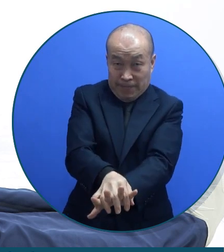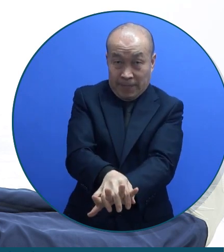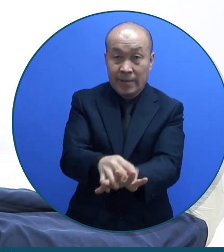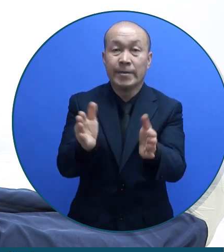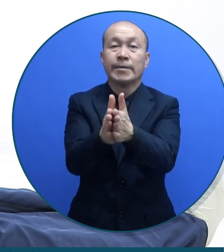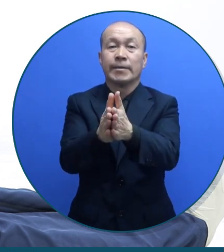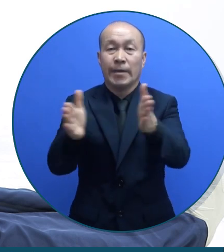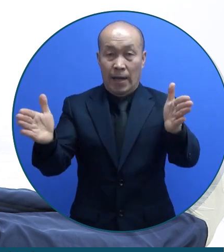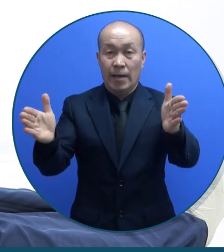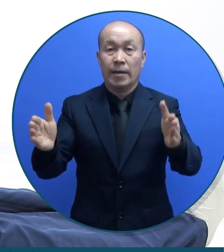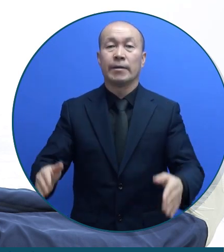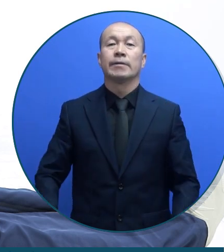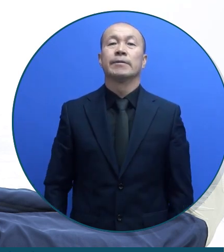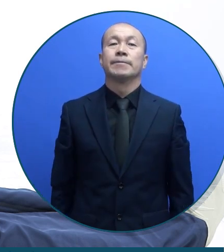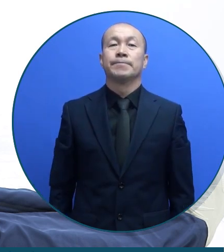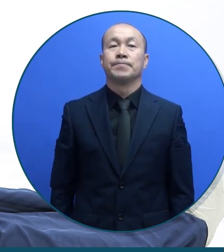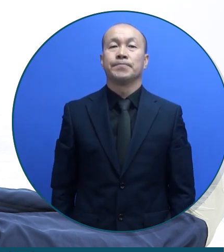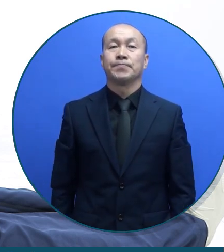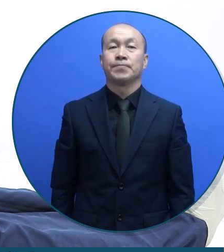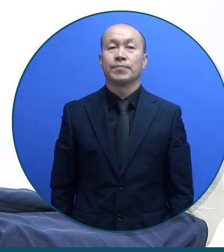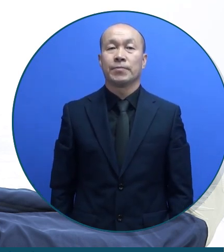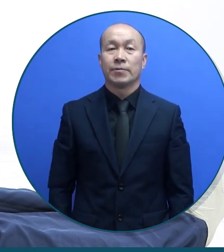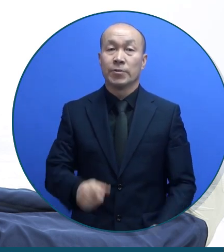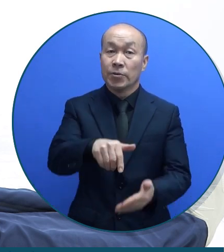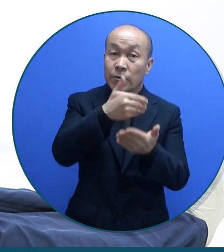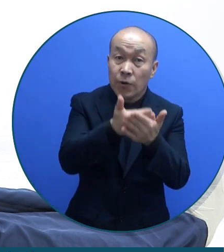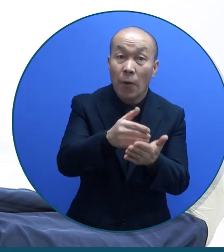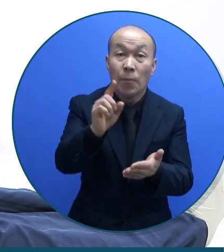번에서 두 번까지의 압박을 시행하도록 합니다.